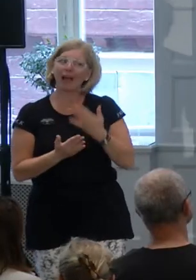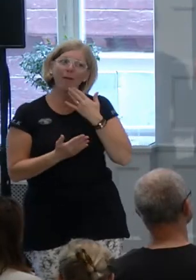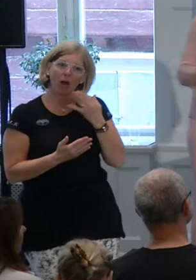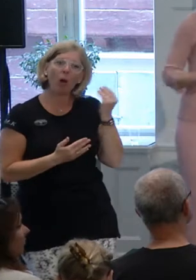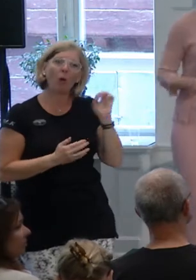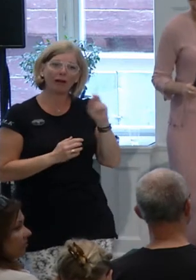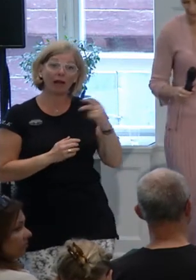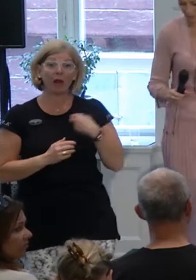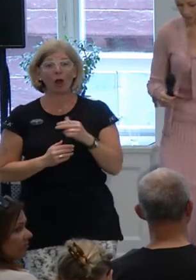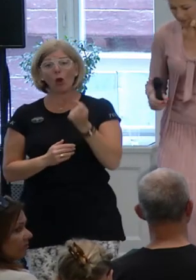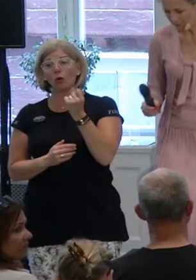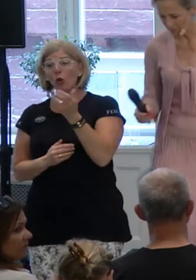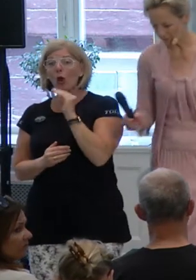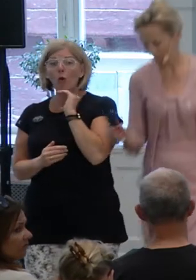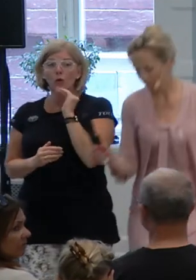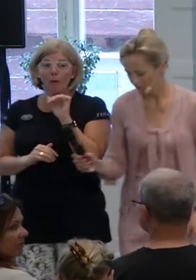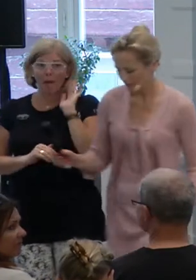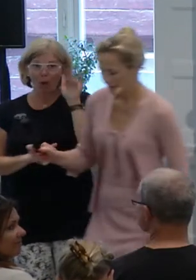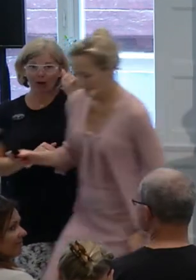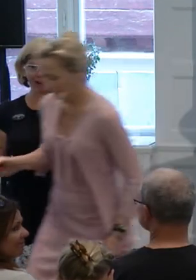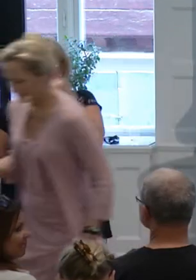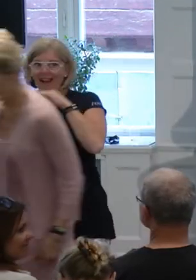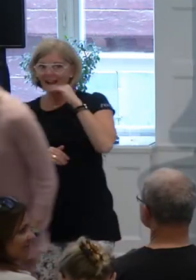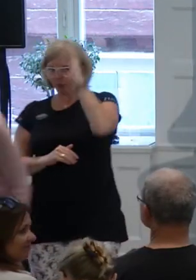några ungdomar här bak. Härligt, upp med handen, bra.